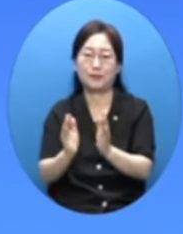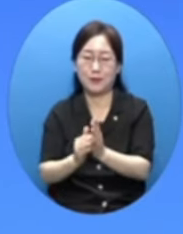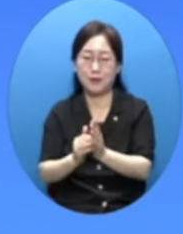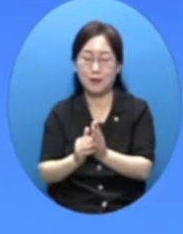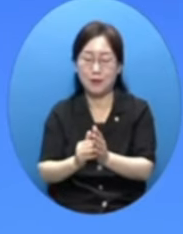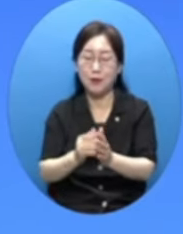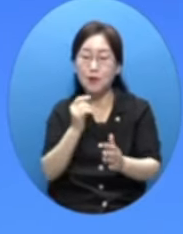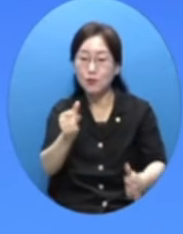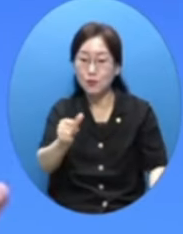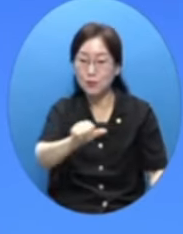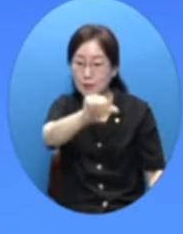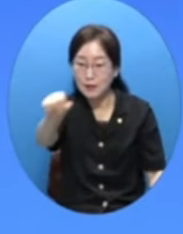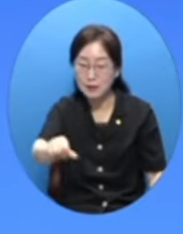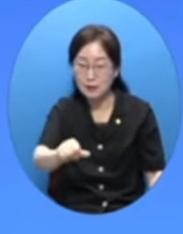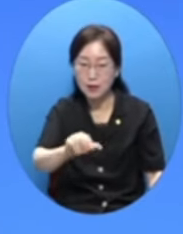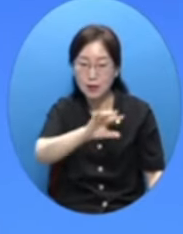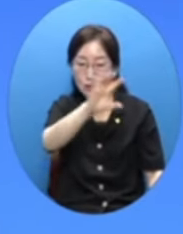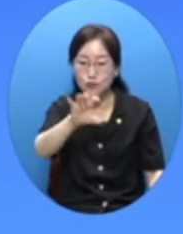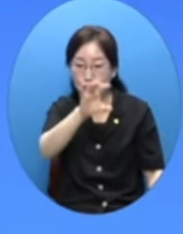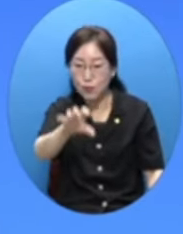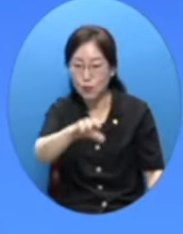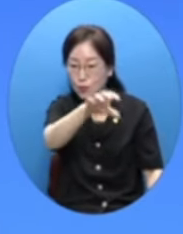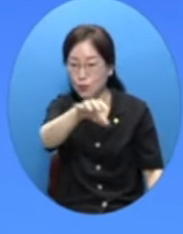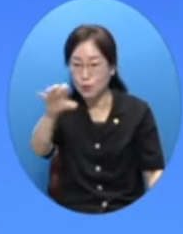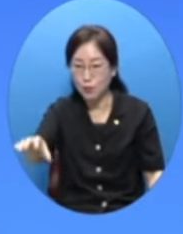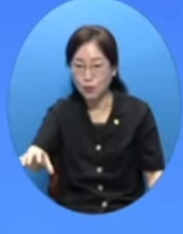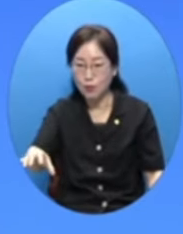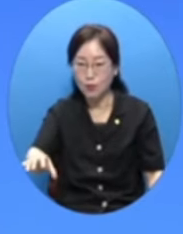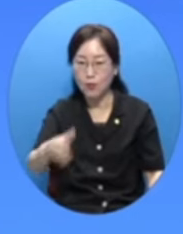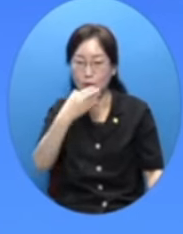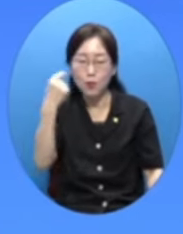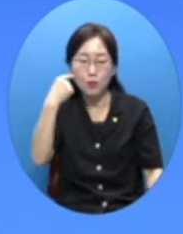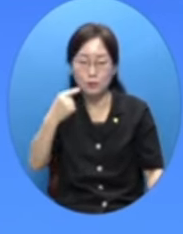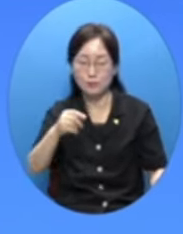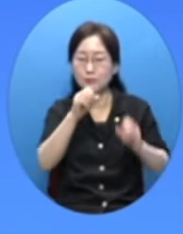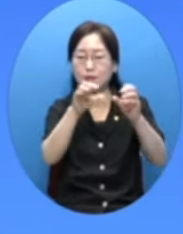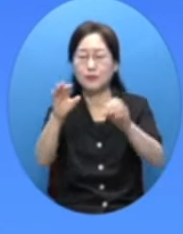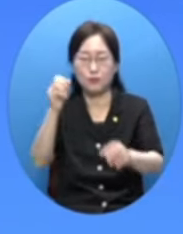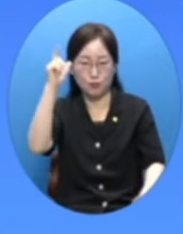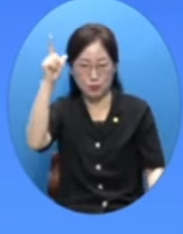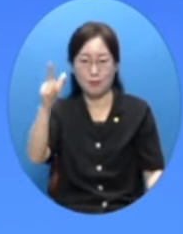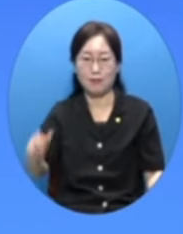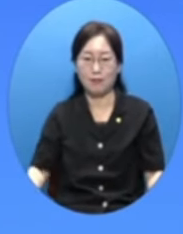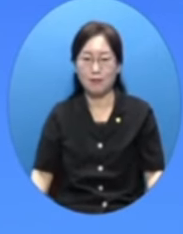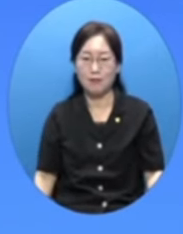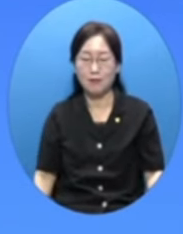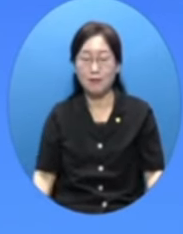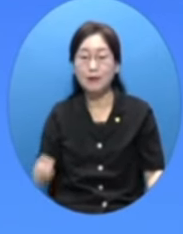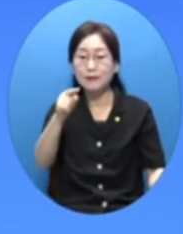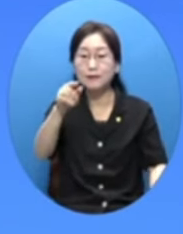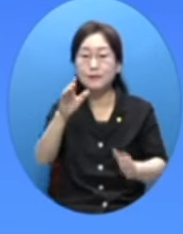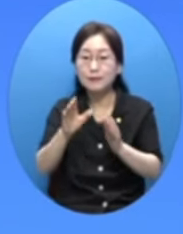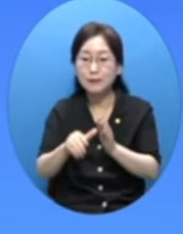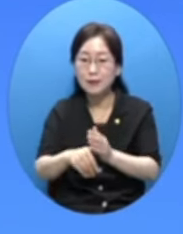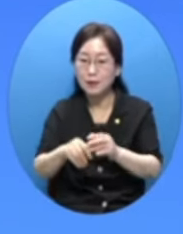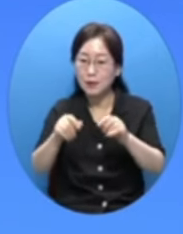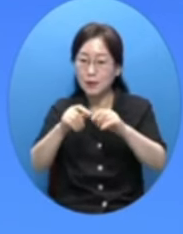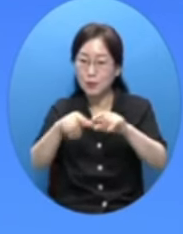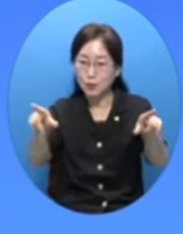소아시아 지역과 온 유럽을 복음화한 위대한 하나님의 종입니다. 그 당시 사람이 보통